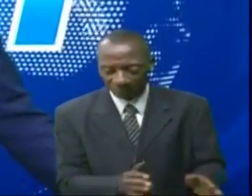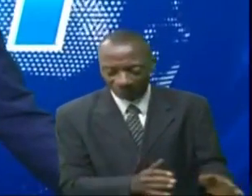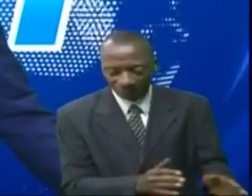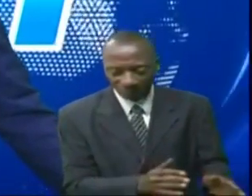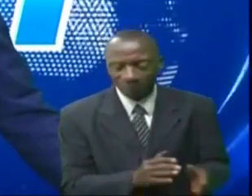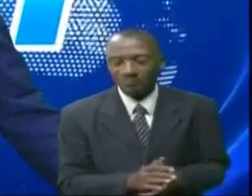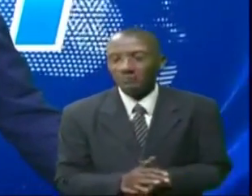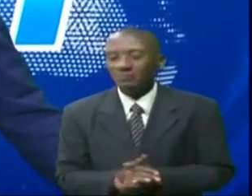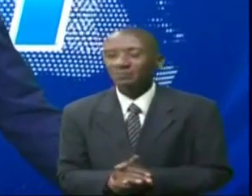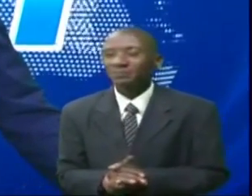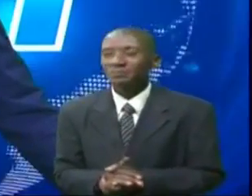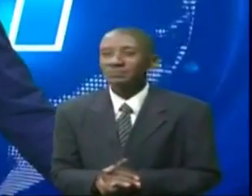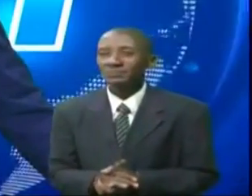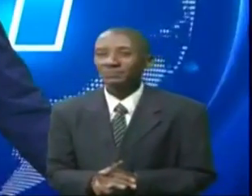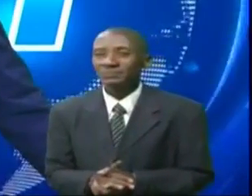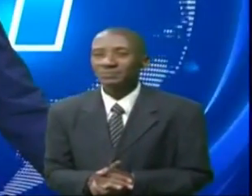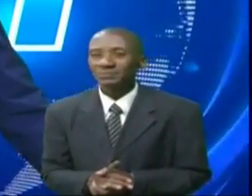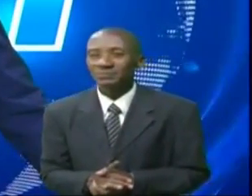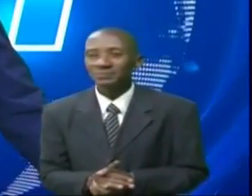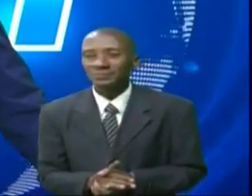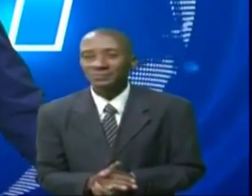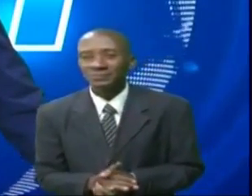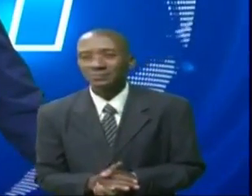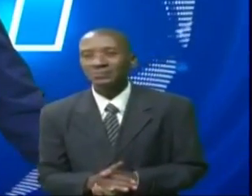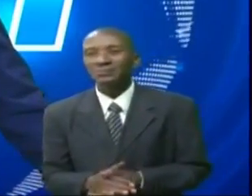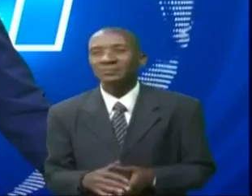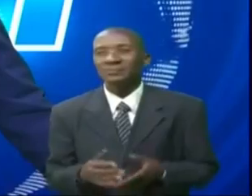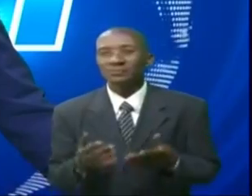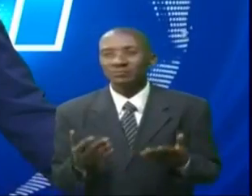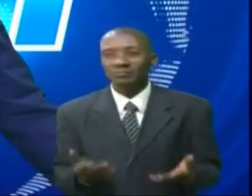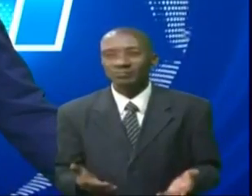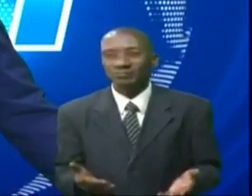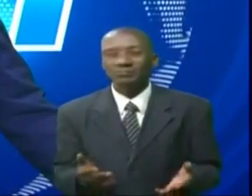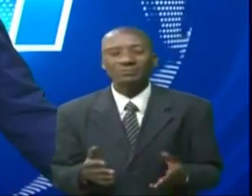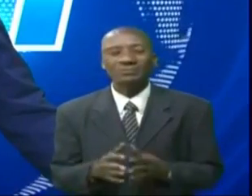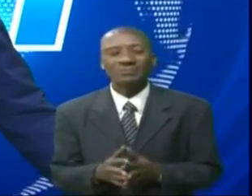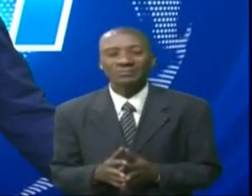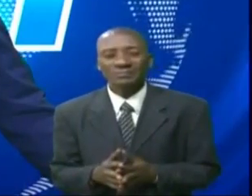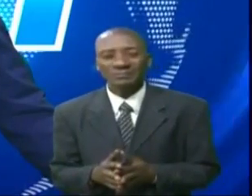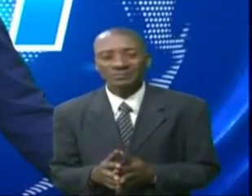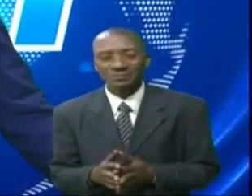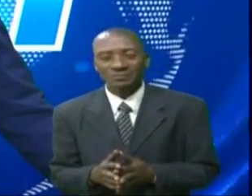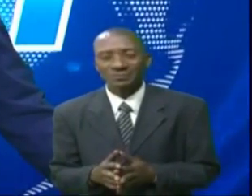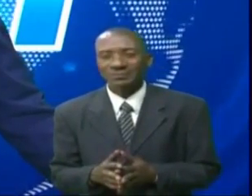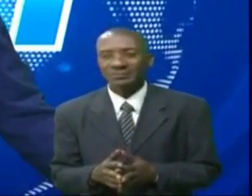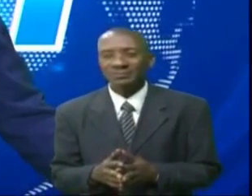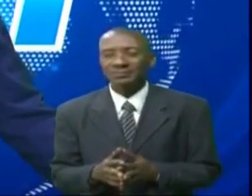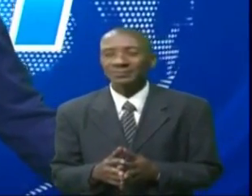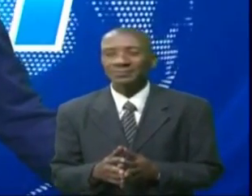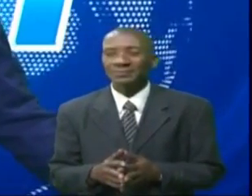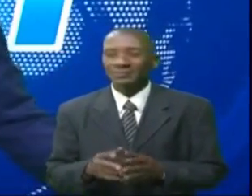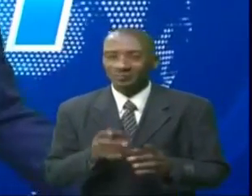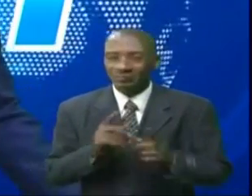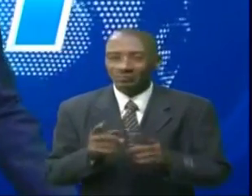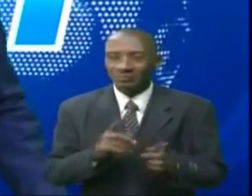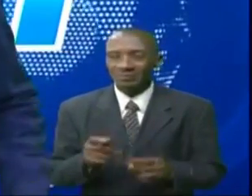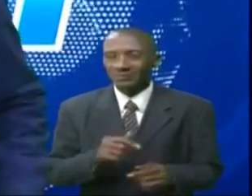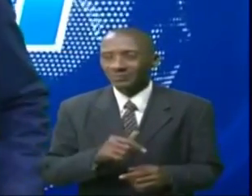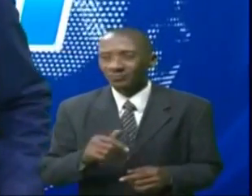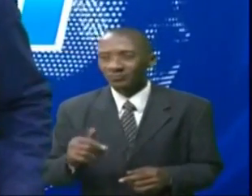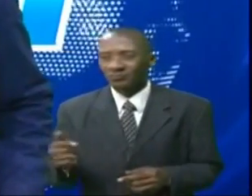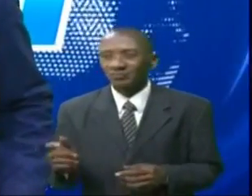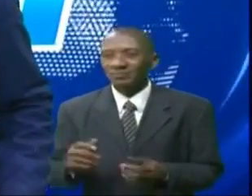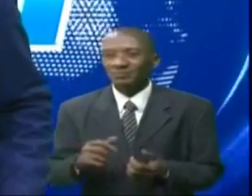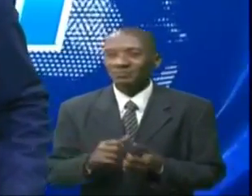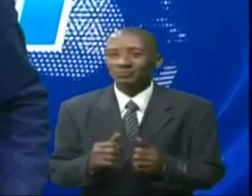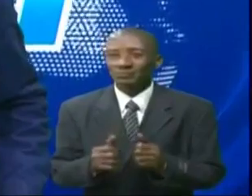Gestion et partage d'informations liées à la situation difficile des enfants en RDC. Une nouvelle application vient d'être mise en place. Comment